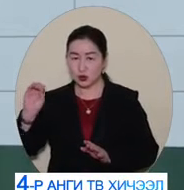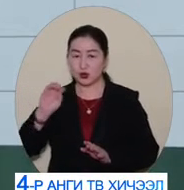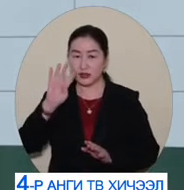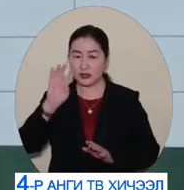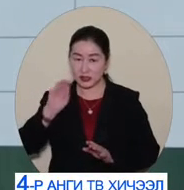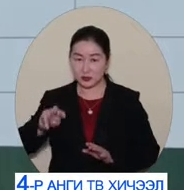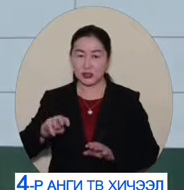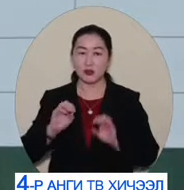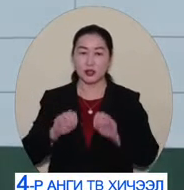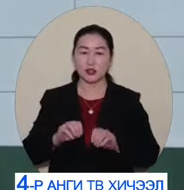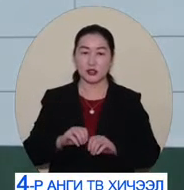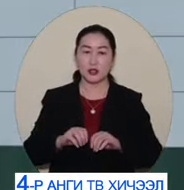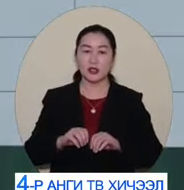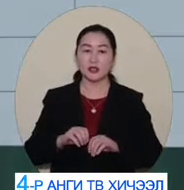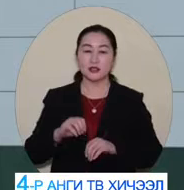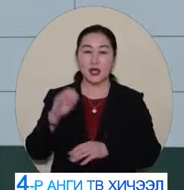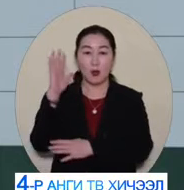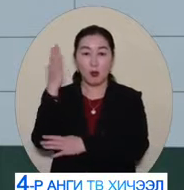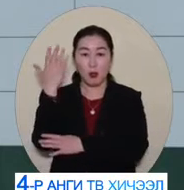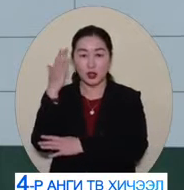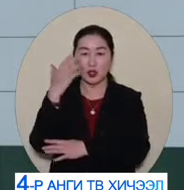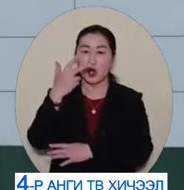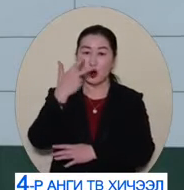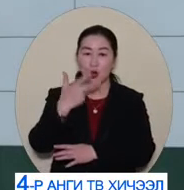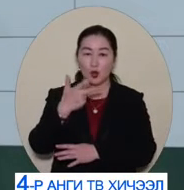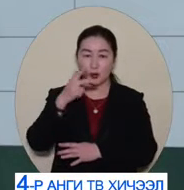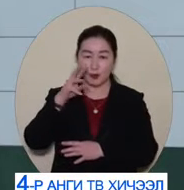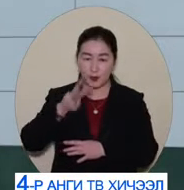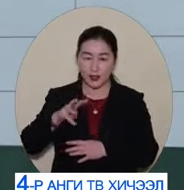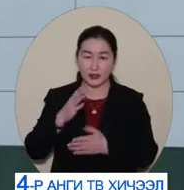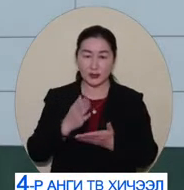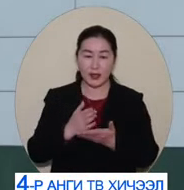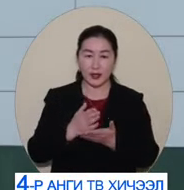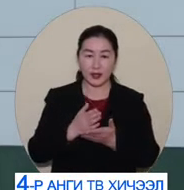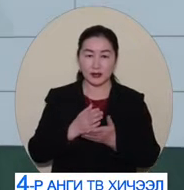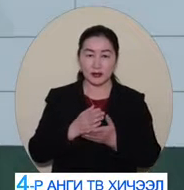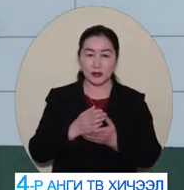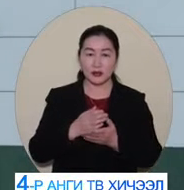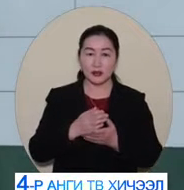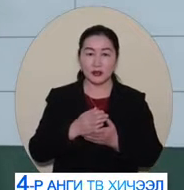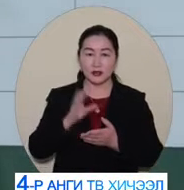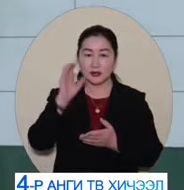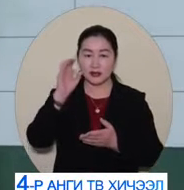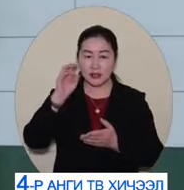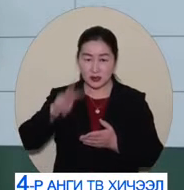мод 3 метр учраас 300 см болох нэ. 300